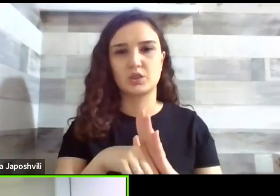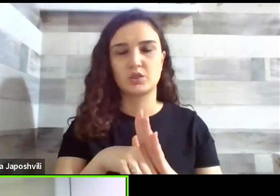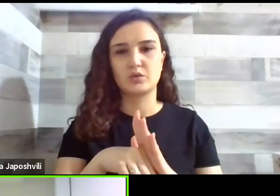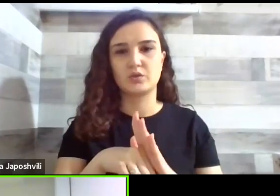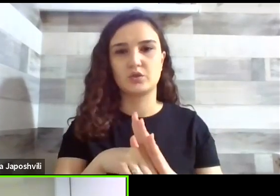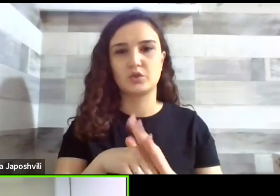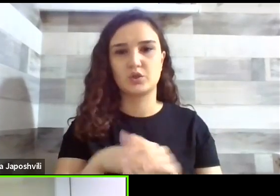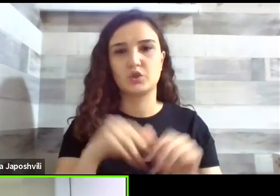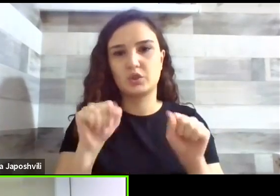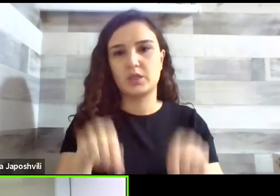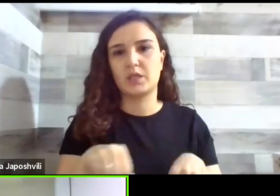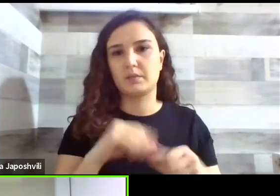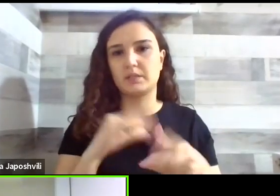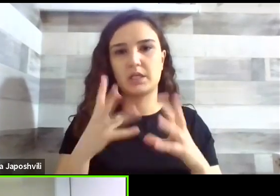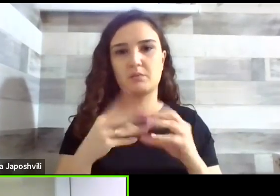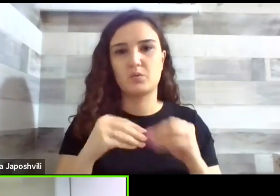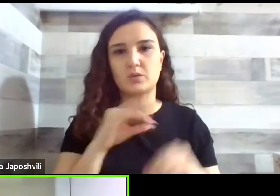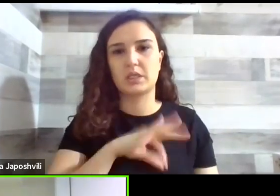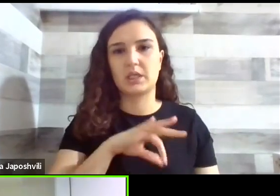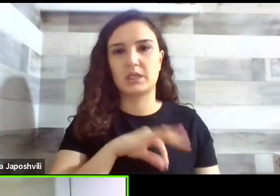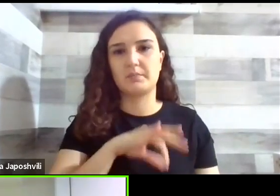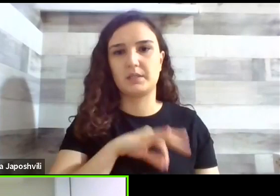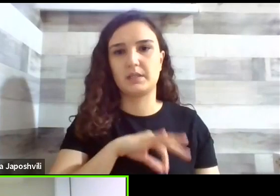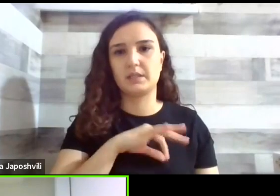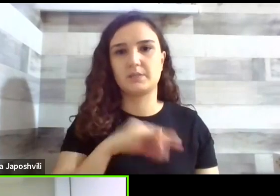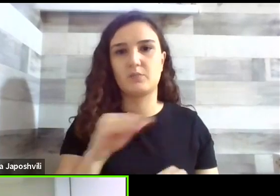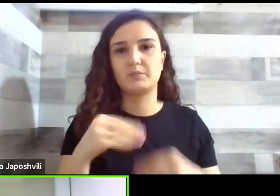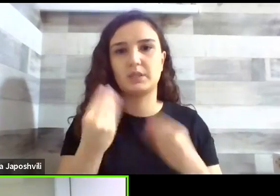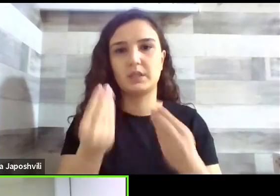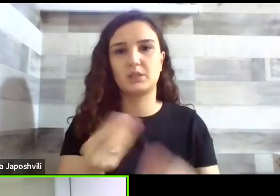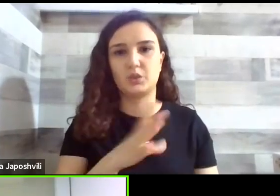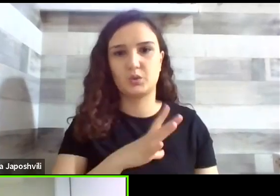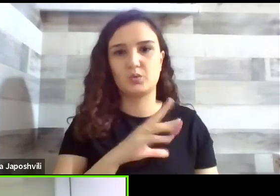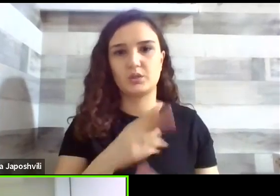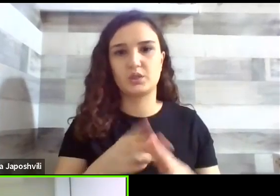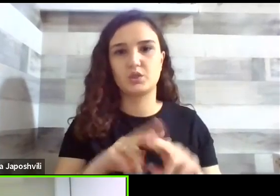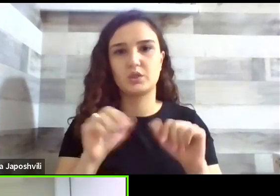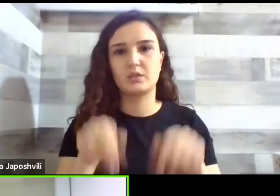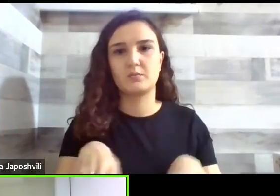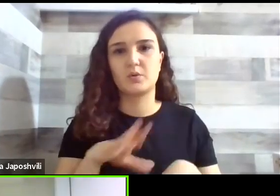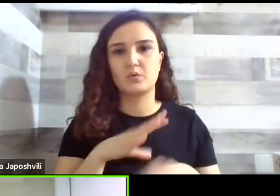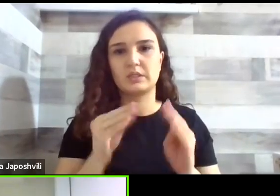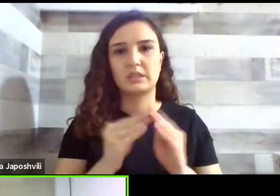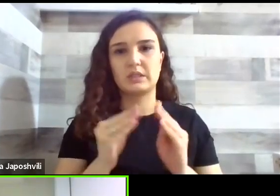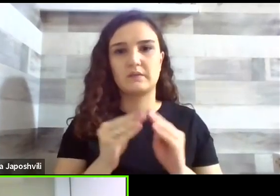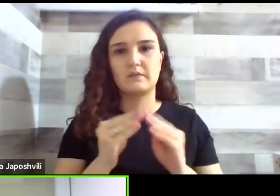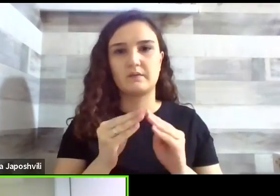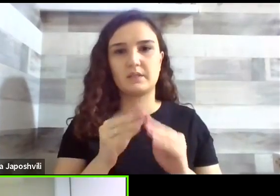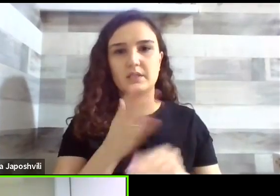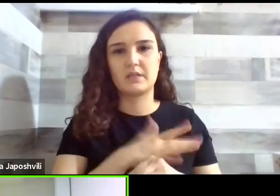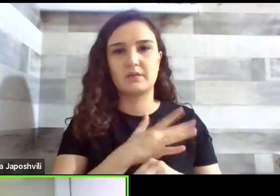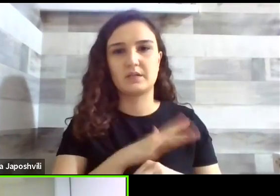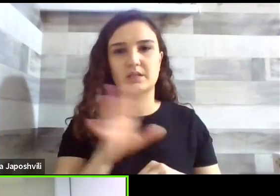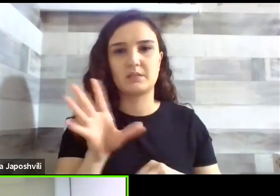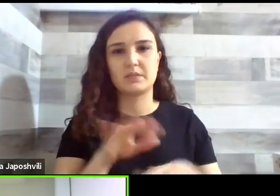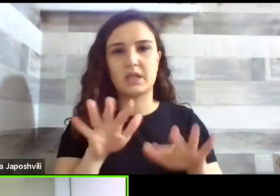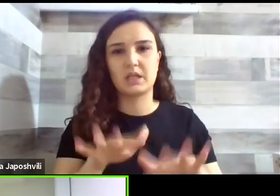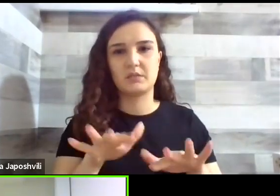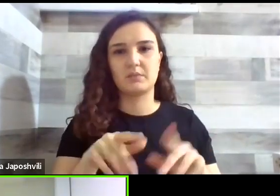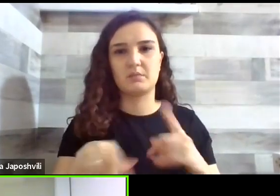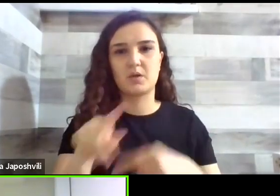სიტუაციებში შეიძლება საკმაოდ სარგებლიანი, სარგების მომტანი იყოს. ეს შეიძლება იყოს, თქვათ, იგივე ამ სერვისების